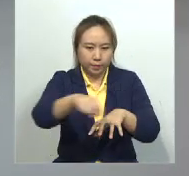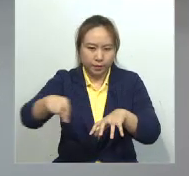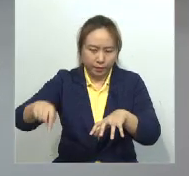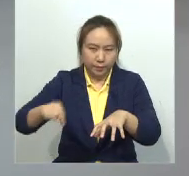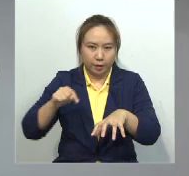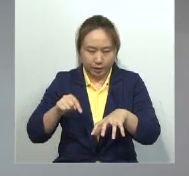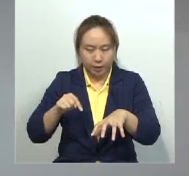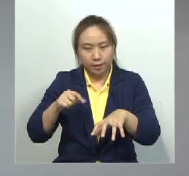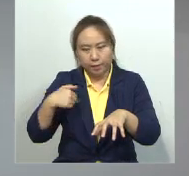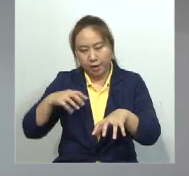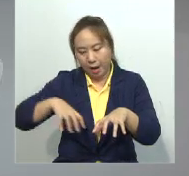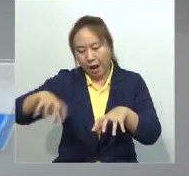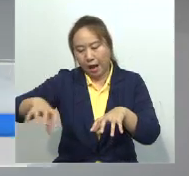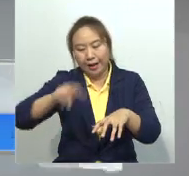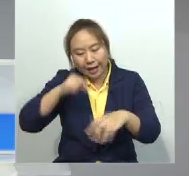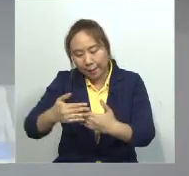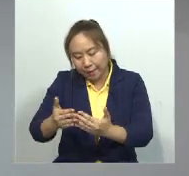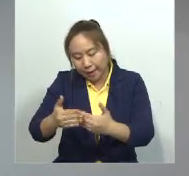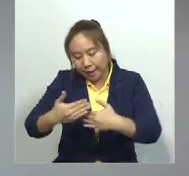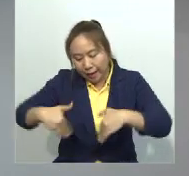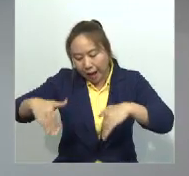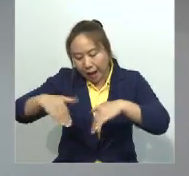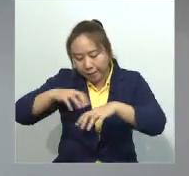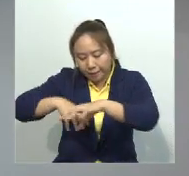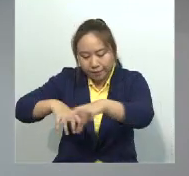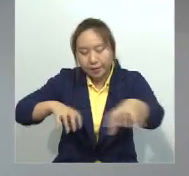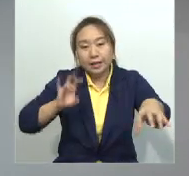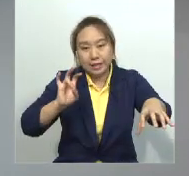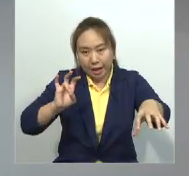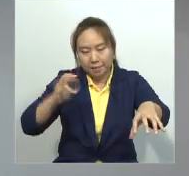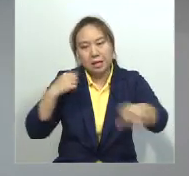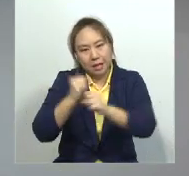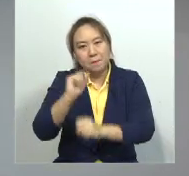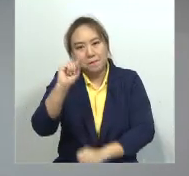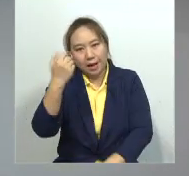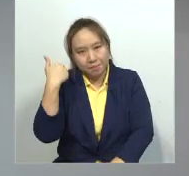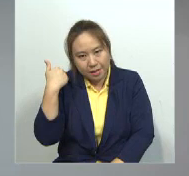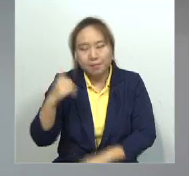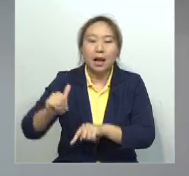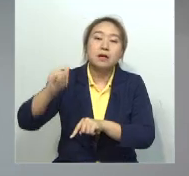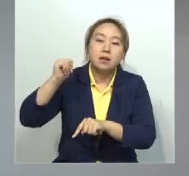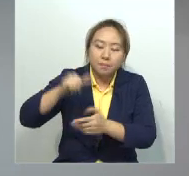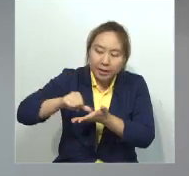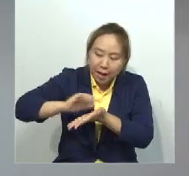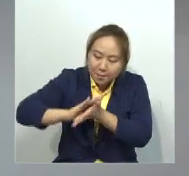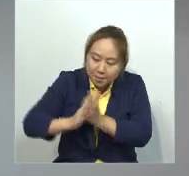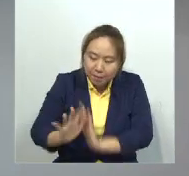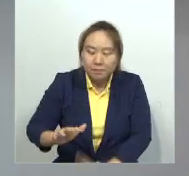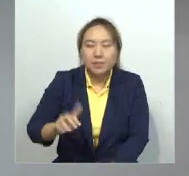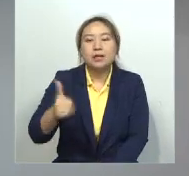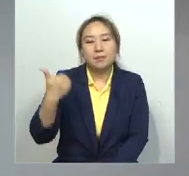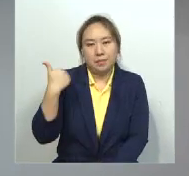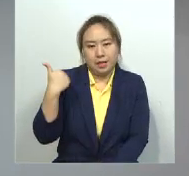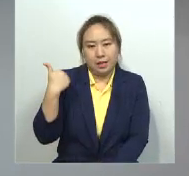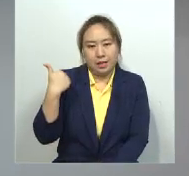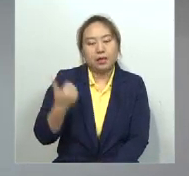วนั้นฮะประมาณ7อ่างนะฮะบางอ่างเราก็ทำใหม่บางอ่างเราก็เป็นอ่างเดิมที่เรามาปรับปรุงให้ดีขึ้นนะครับเราก็